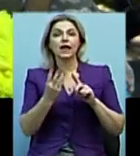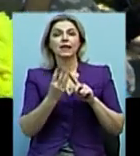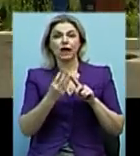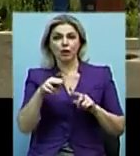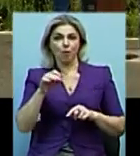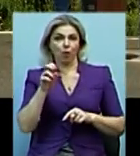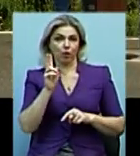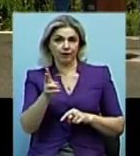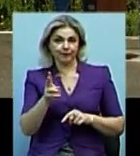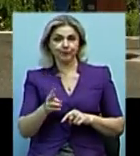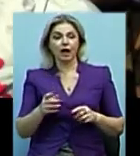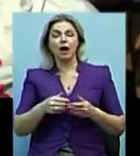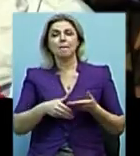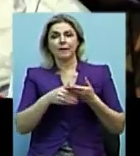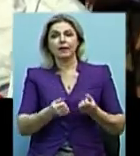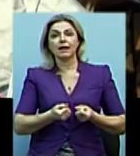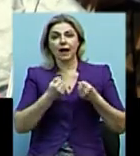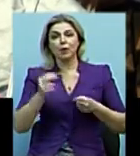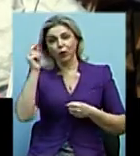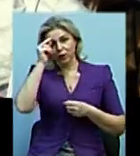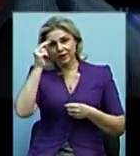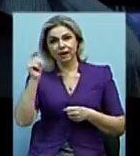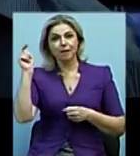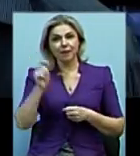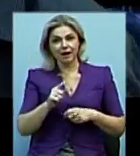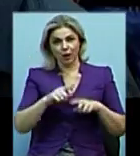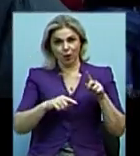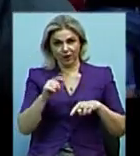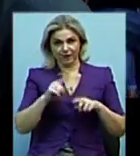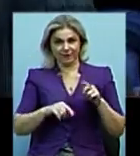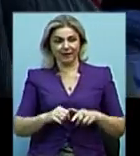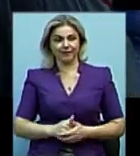полку. Підтримати курсантів приїхали рідні та близькі.